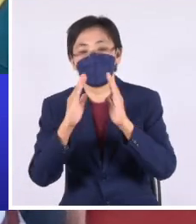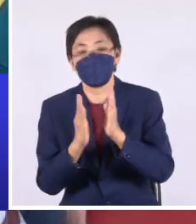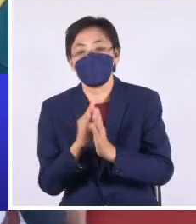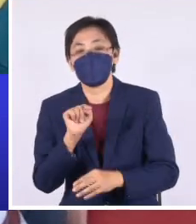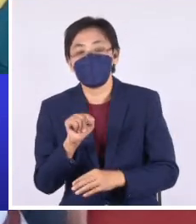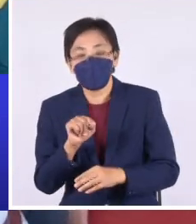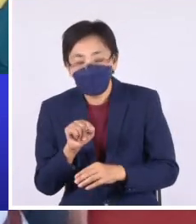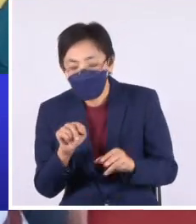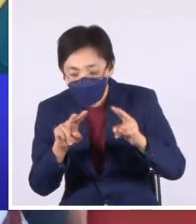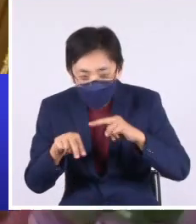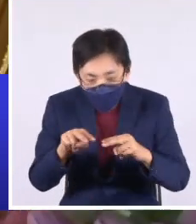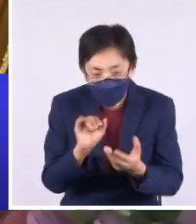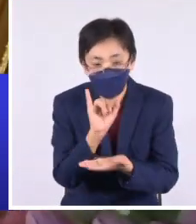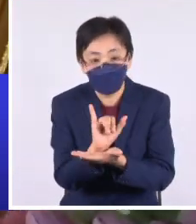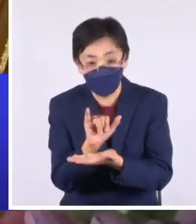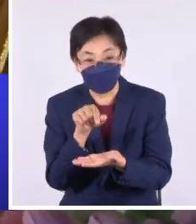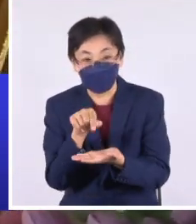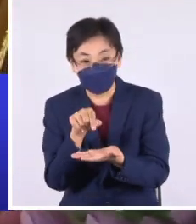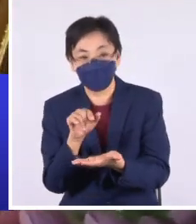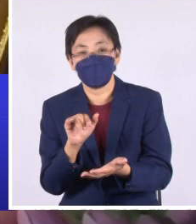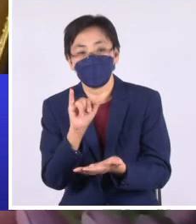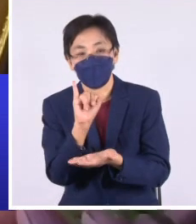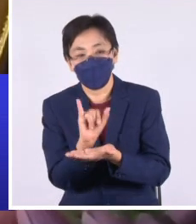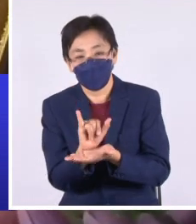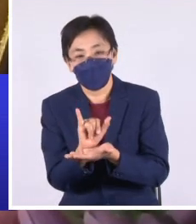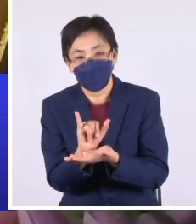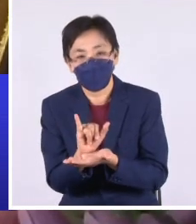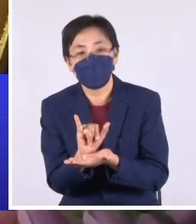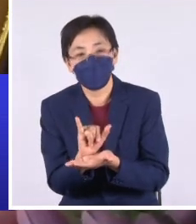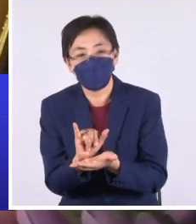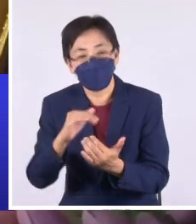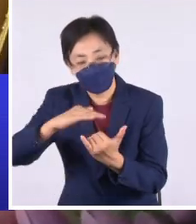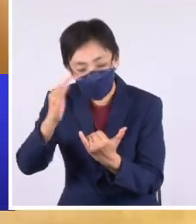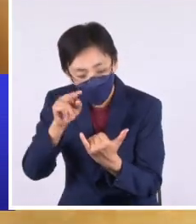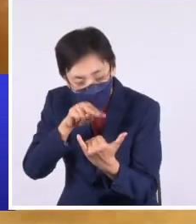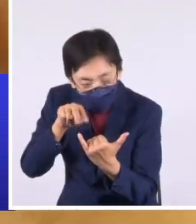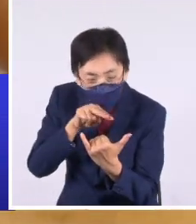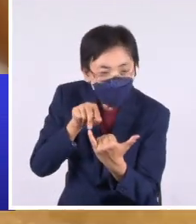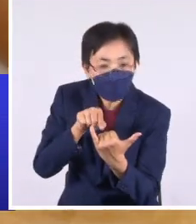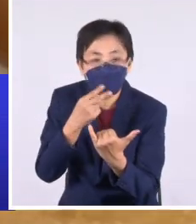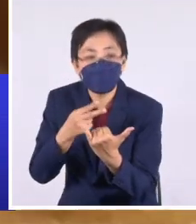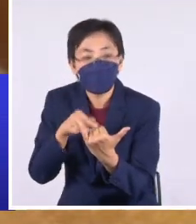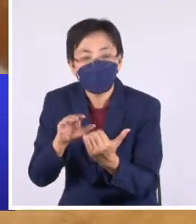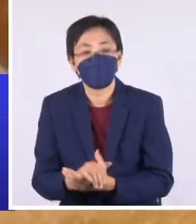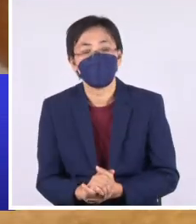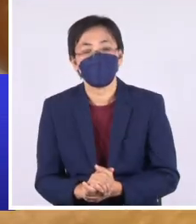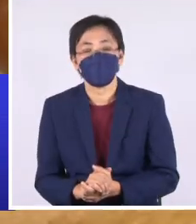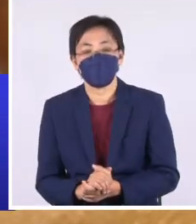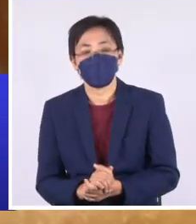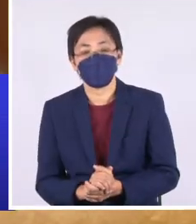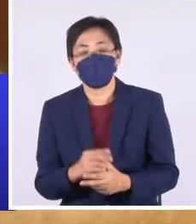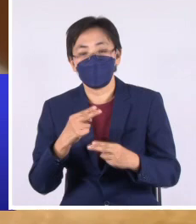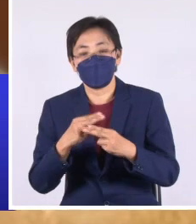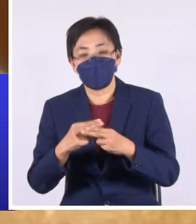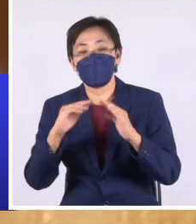ก็เข้าไปตรวจสอบที่ปราสาทเพชรสุสานทุ่งมนวัดเพชรบุรีเป็นที่เรียบร้อยแล้วนะคะคือชื่อเนี่ยนะคะก็คือวัดเ